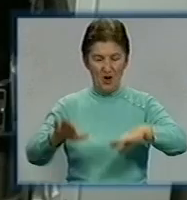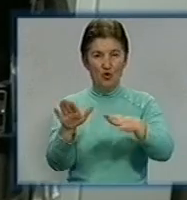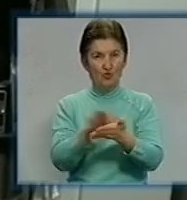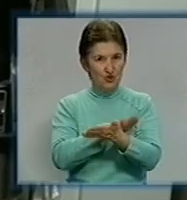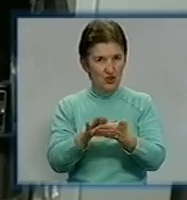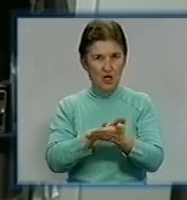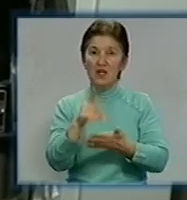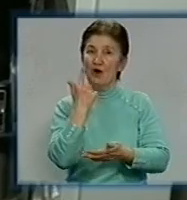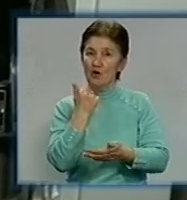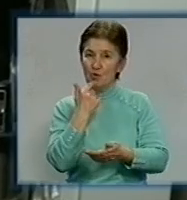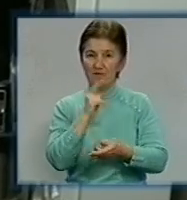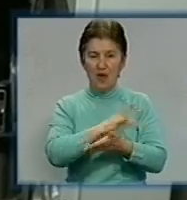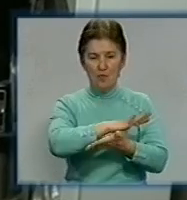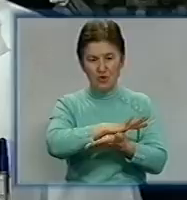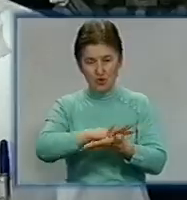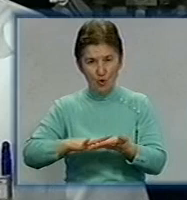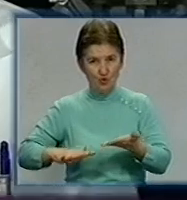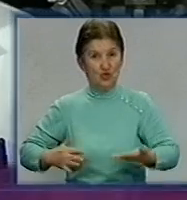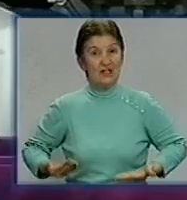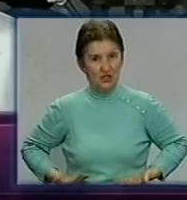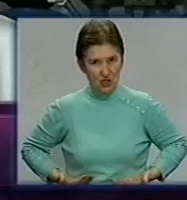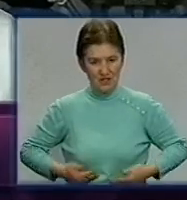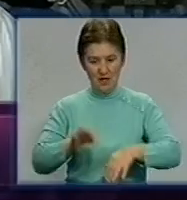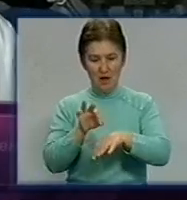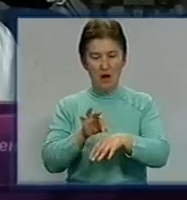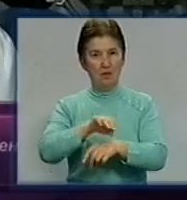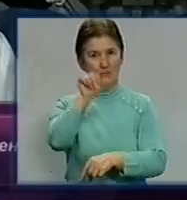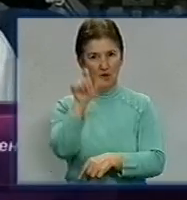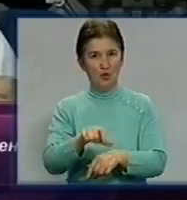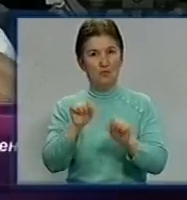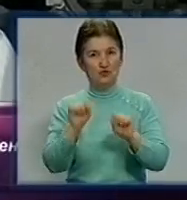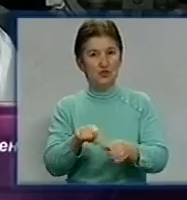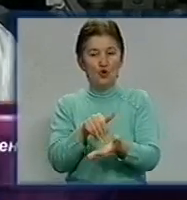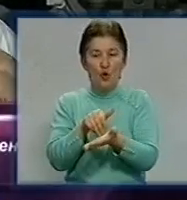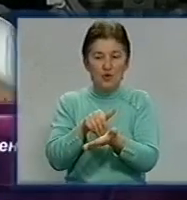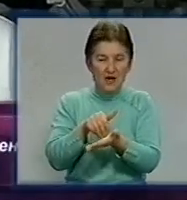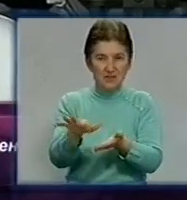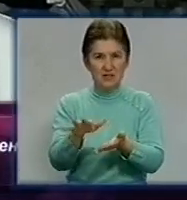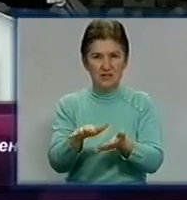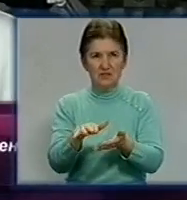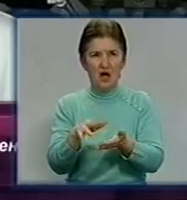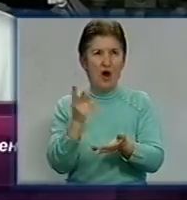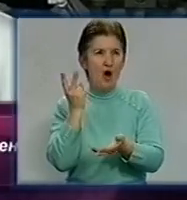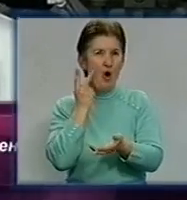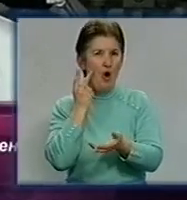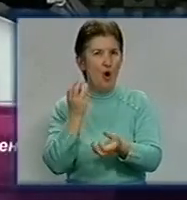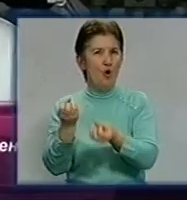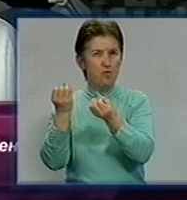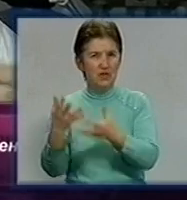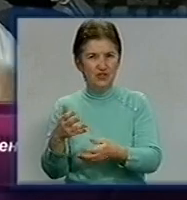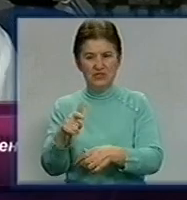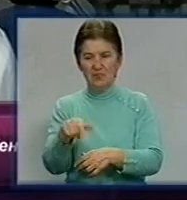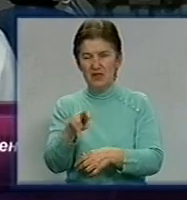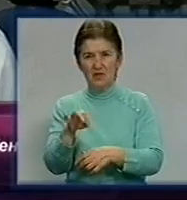а відтак подовжуватиме життя хворому. Воно дозволяє відмовлятися від звичайного гемодіалізу, на якому ми працювали